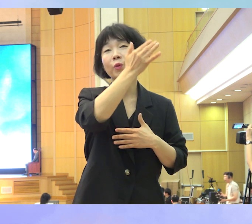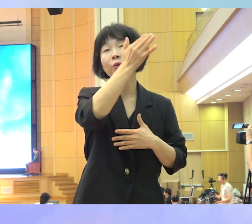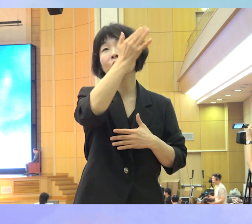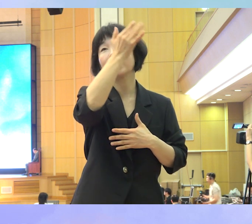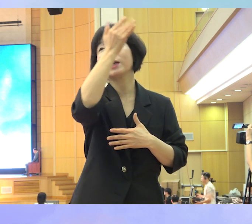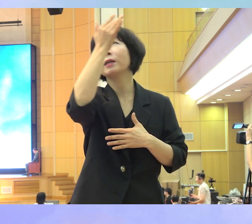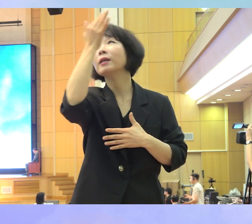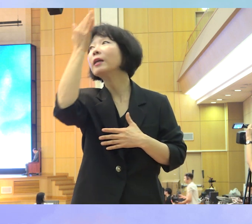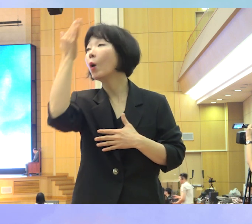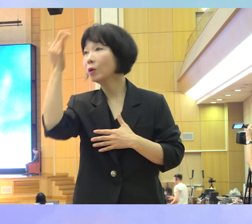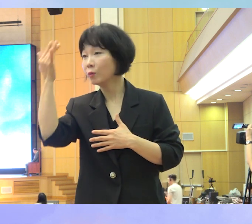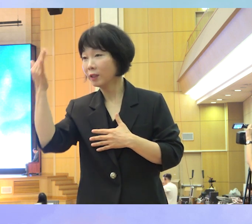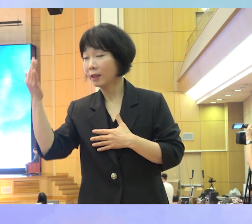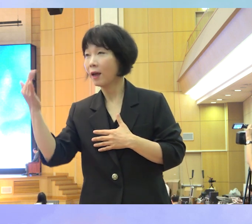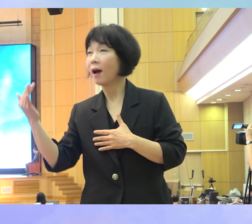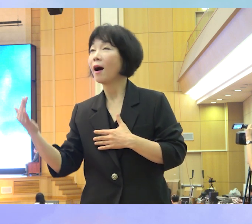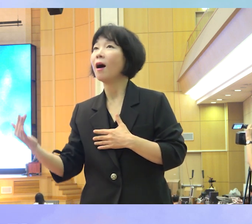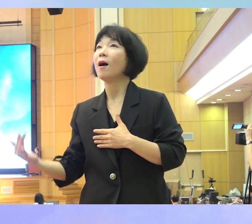아름다우신